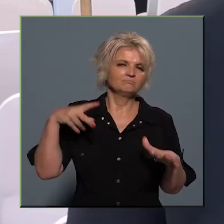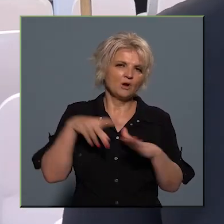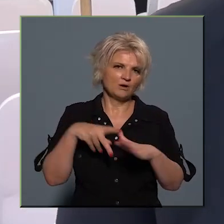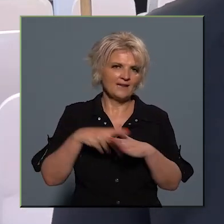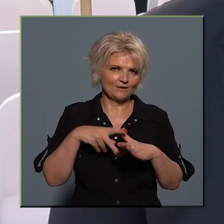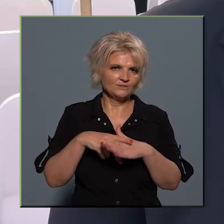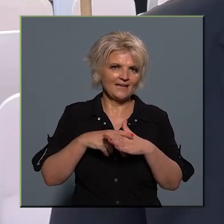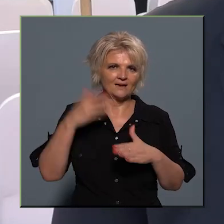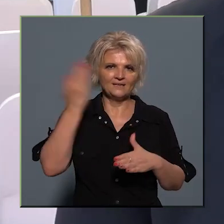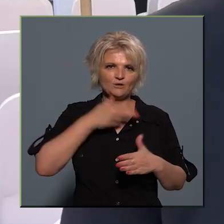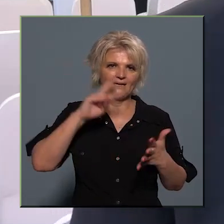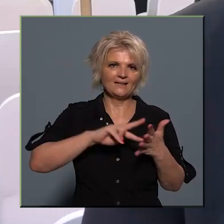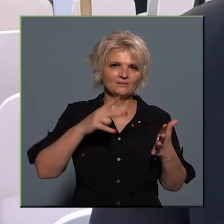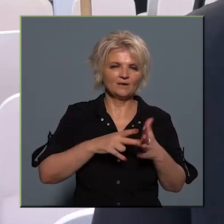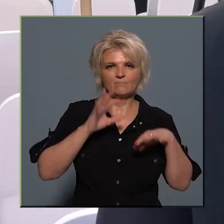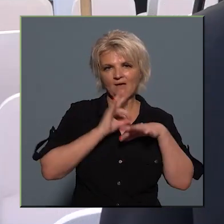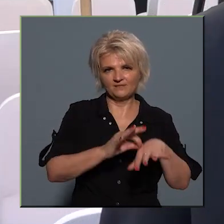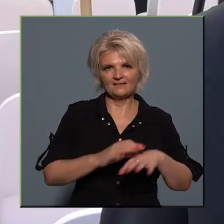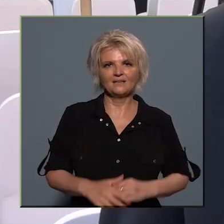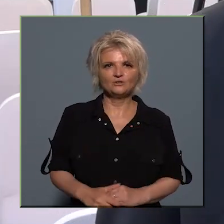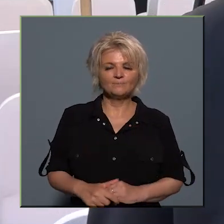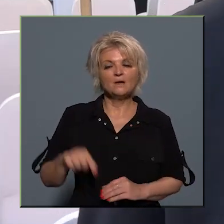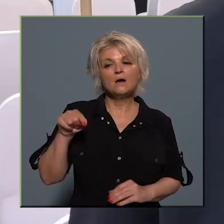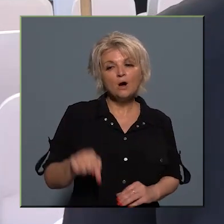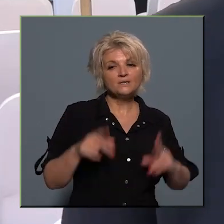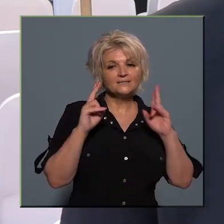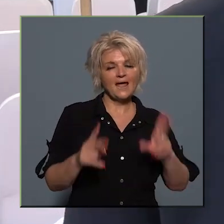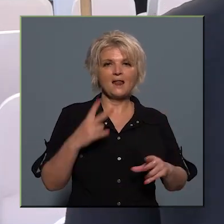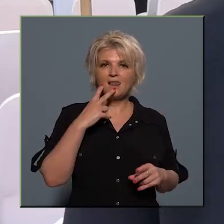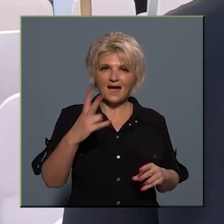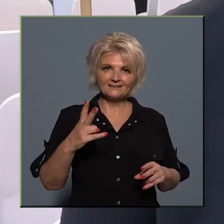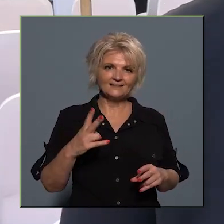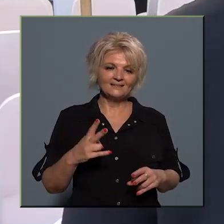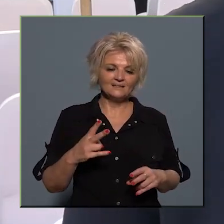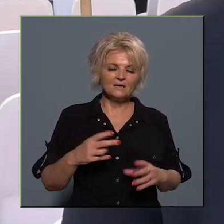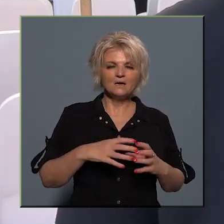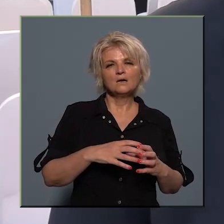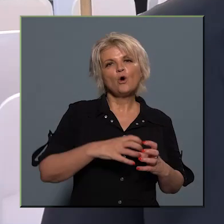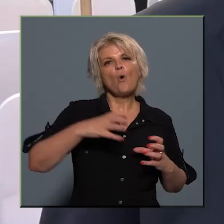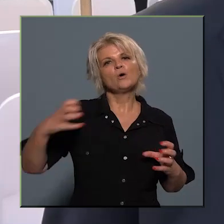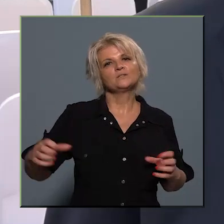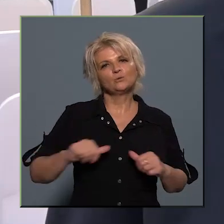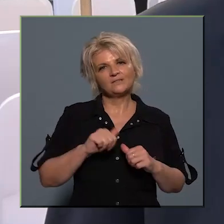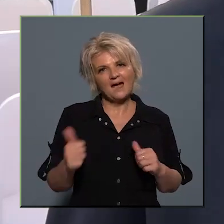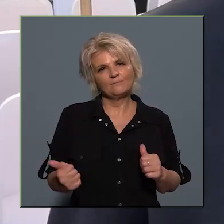a hidrogén technológiák bevezetését. Azt látnunk kell, hogy még hosszú távon